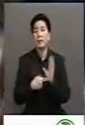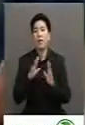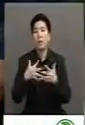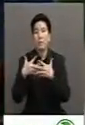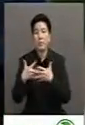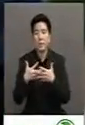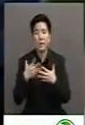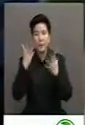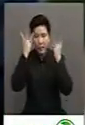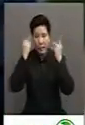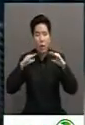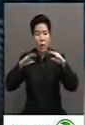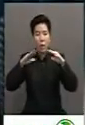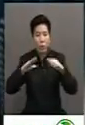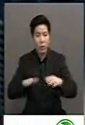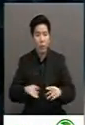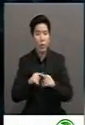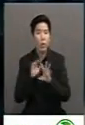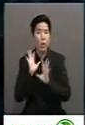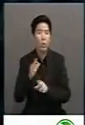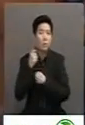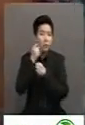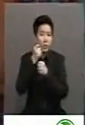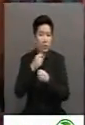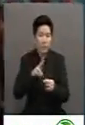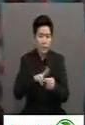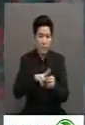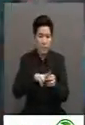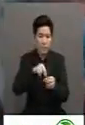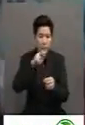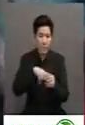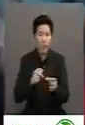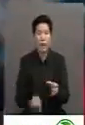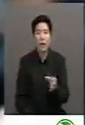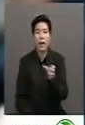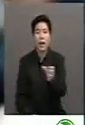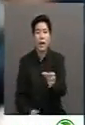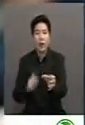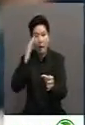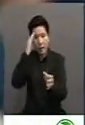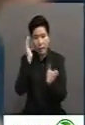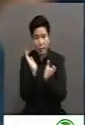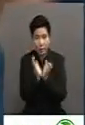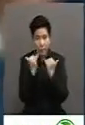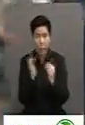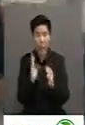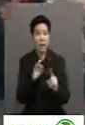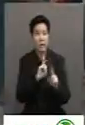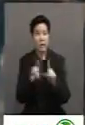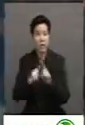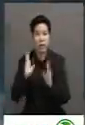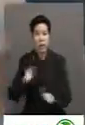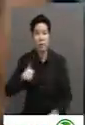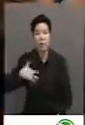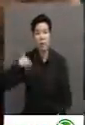รัฐนะครับมาลดความตึงเครียดระหว่างการเดินขบวนด้วยการยื่นกระป๋องน้ำดื่มให้กับตำรวจแต่โฆษณานี้กลับทำให้หลายฝ่ายในสังคม